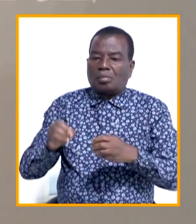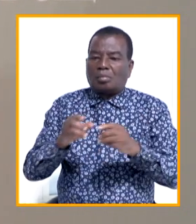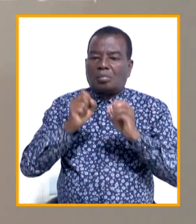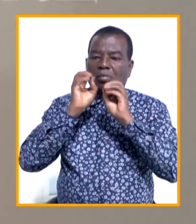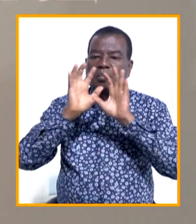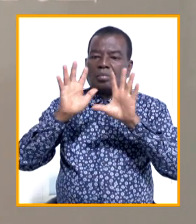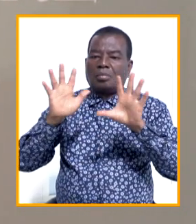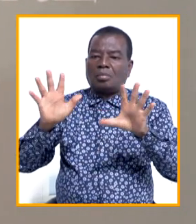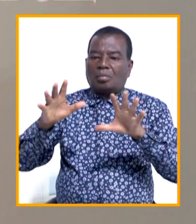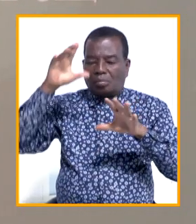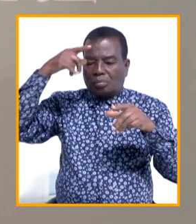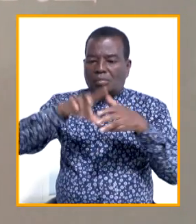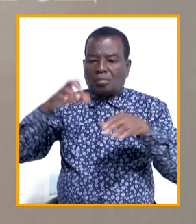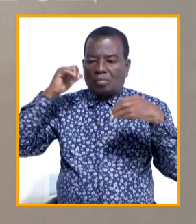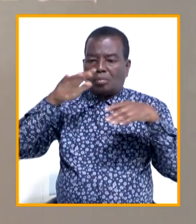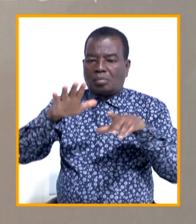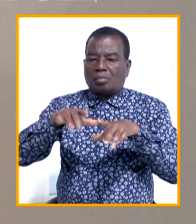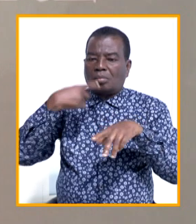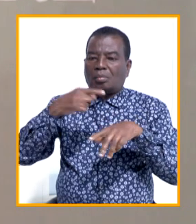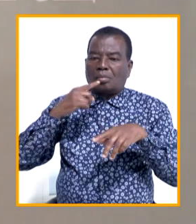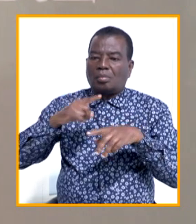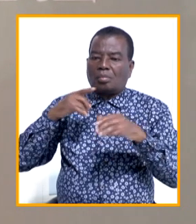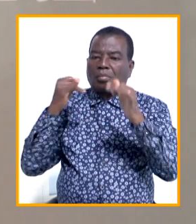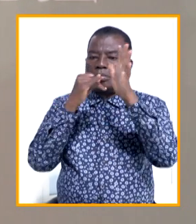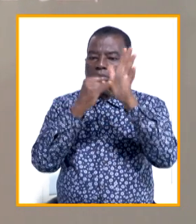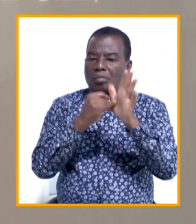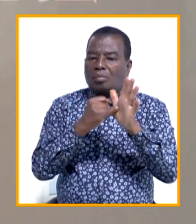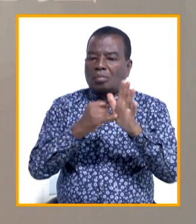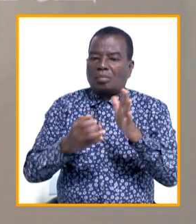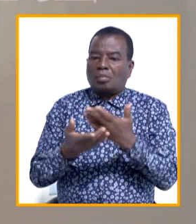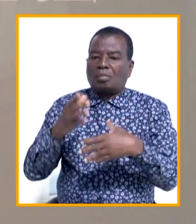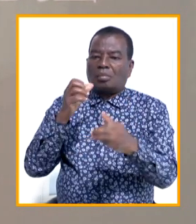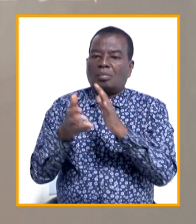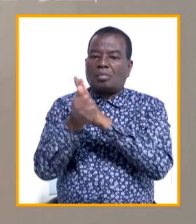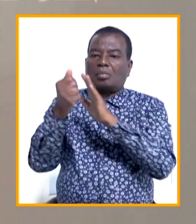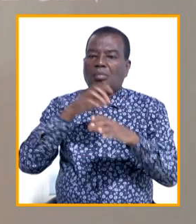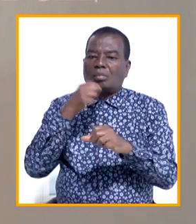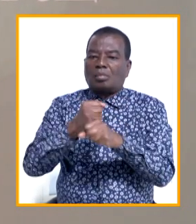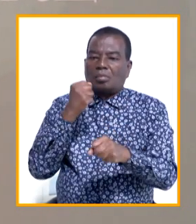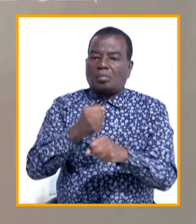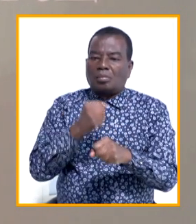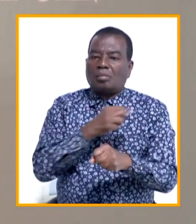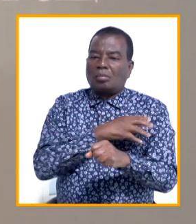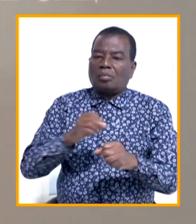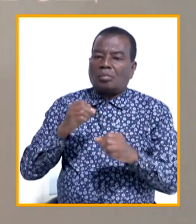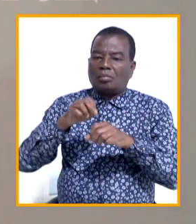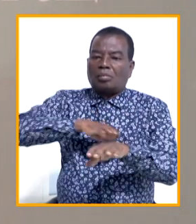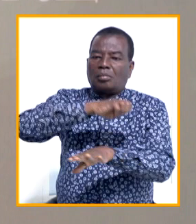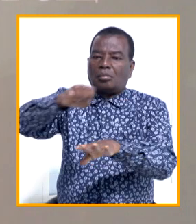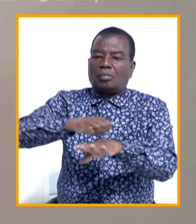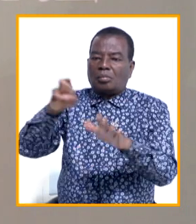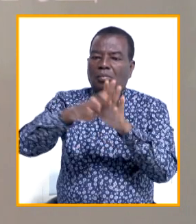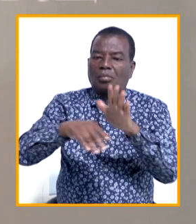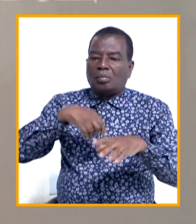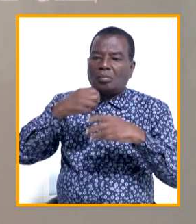lumière de nos frères et sœurs qui se sont distingué par la qualité de leur travail et leur engagement